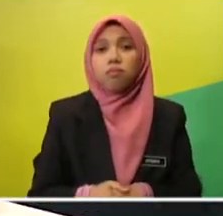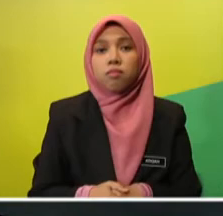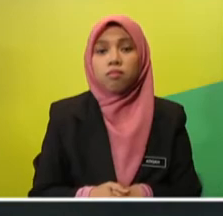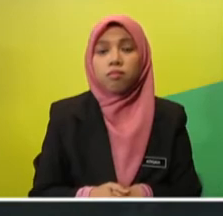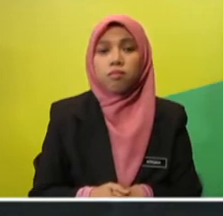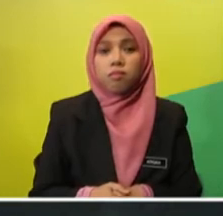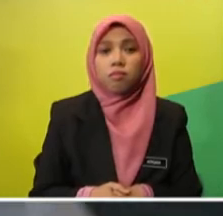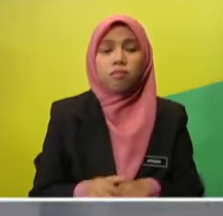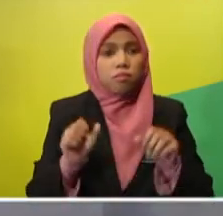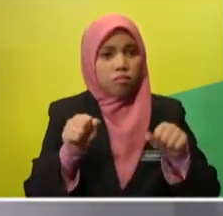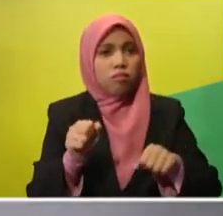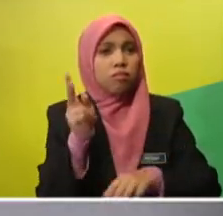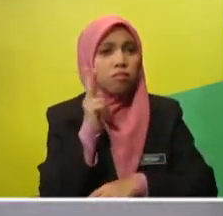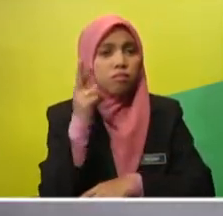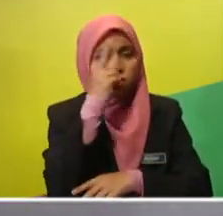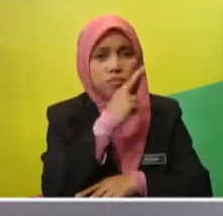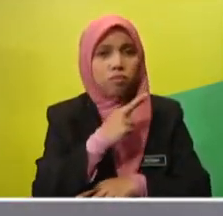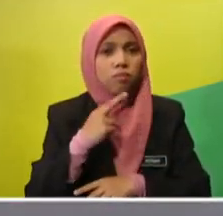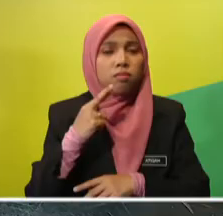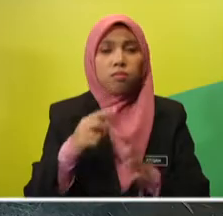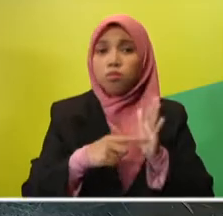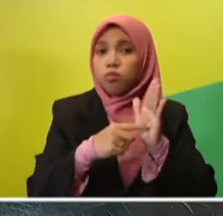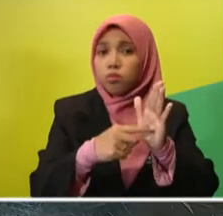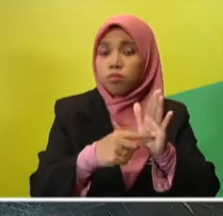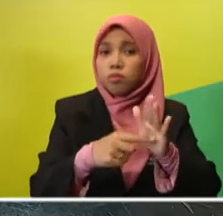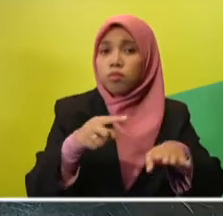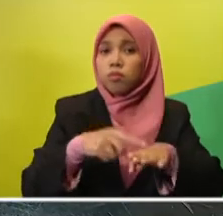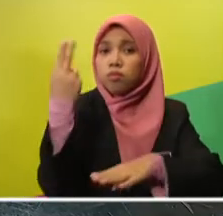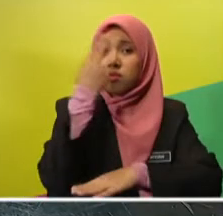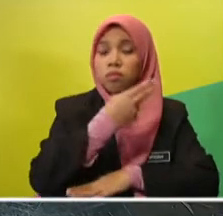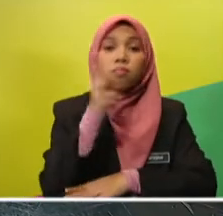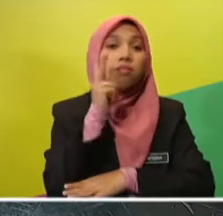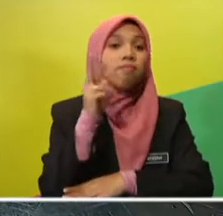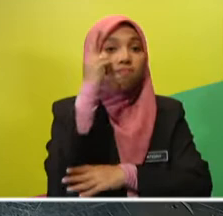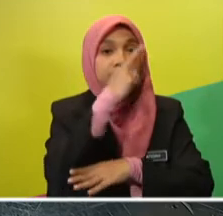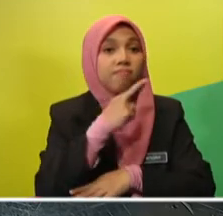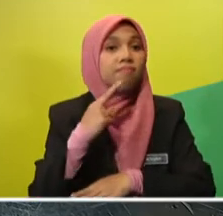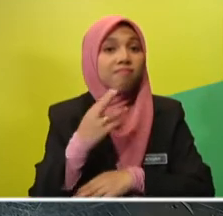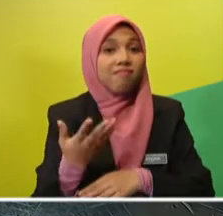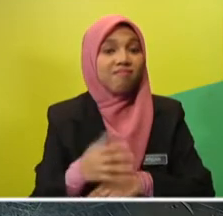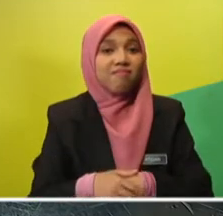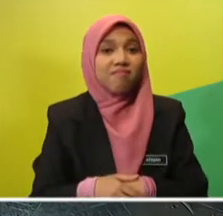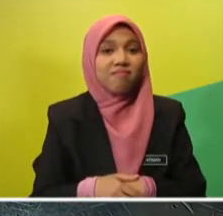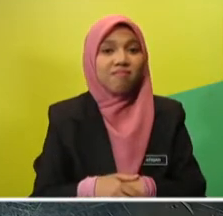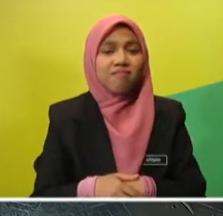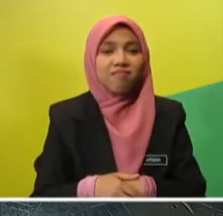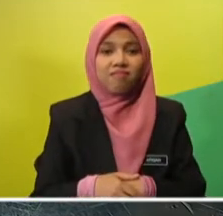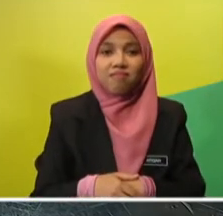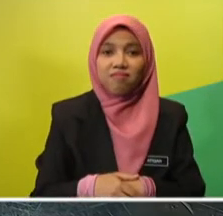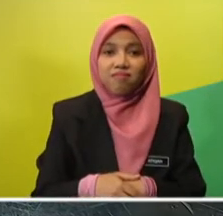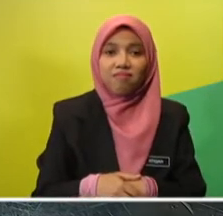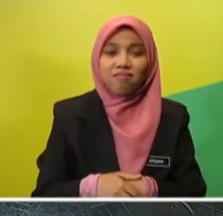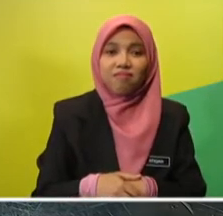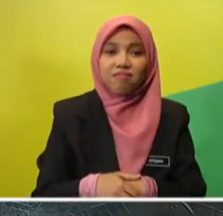Okey, Kak Rina, boleh tak tunjuk di hadapan Kak Rina? Boleh, cikgu. Yang mana satu, cikgu? Kita ambil yang di luar kelas dulu, luar sekolah dahulu, di